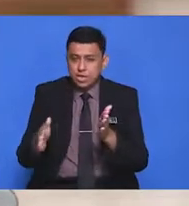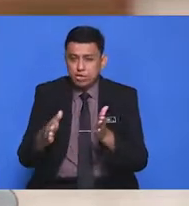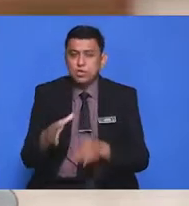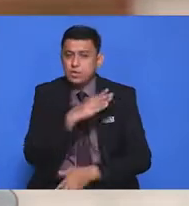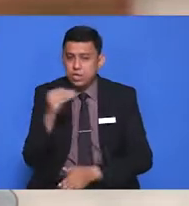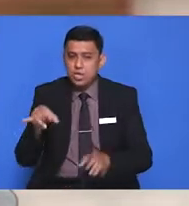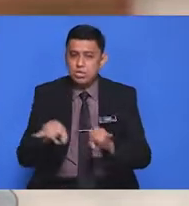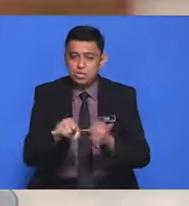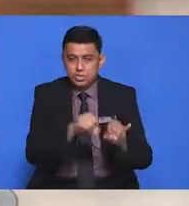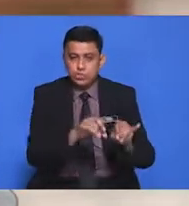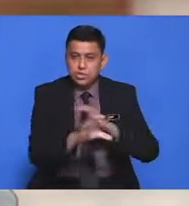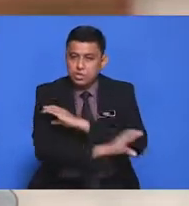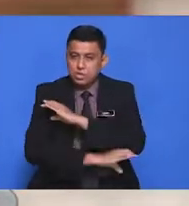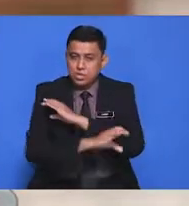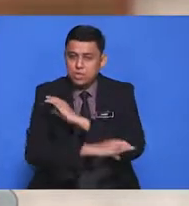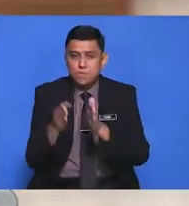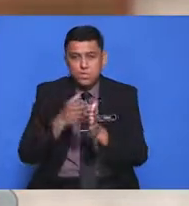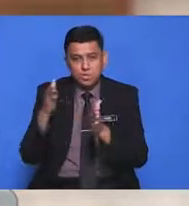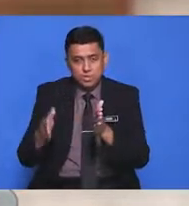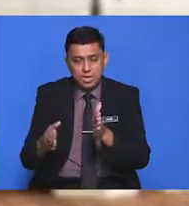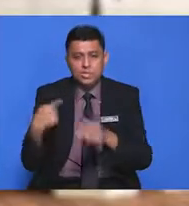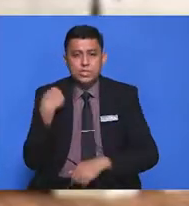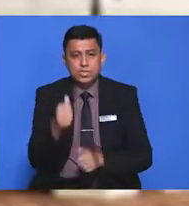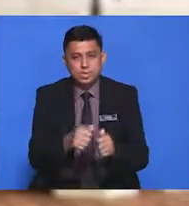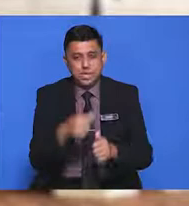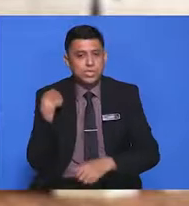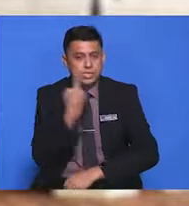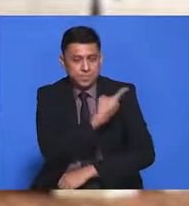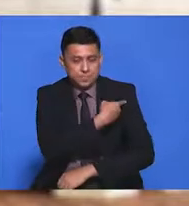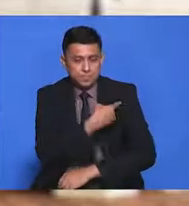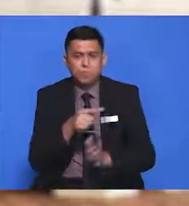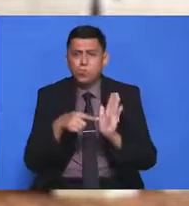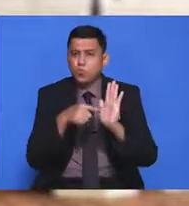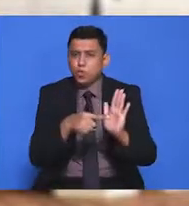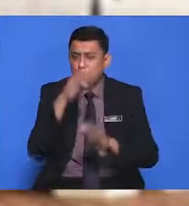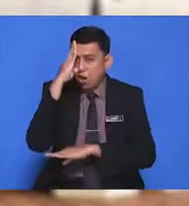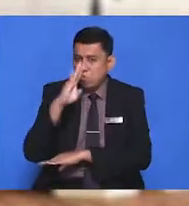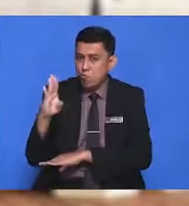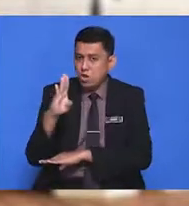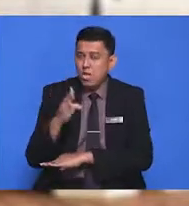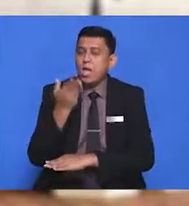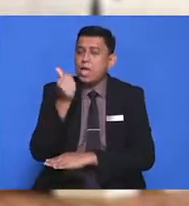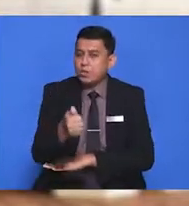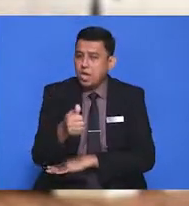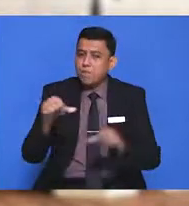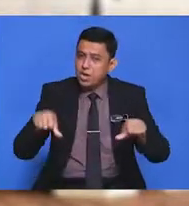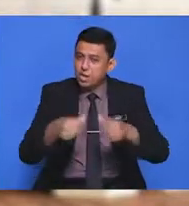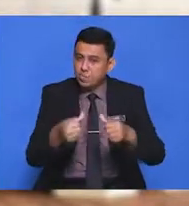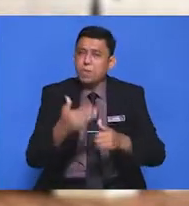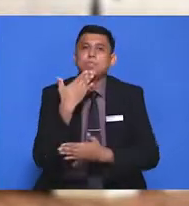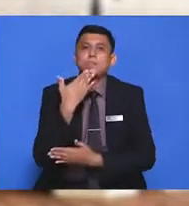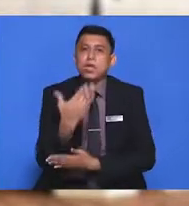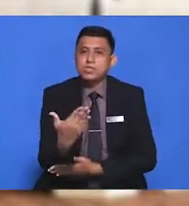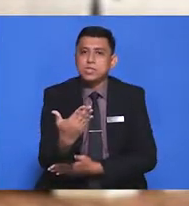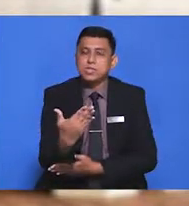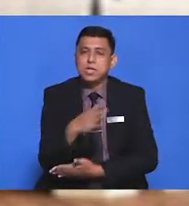dan juga negara-negara yang berjiran dengan kita. Ini menunjukkan bahawa anda mengamalkan nilai berterima